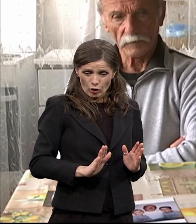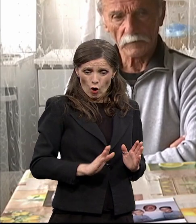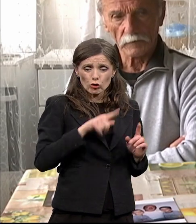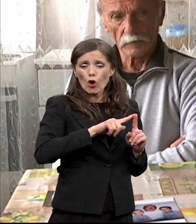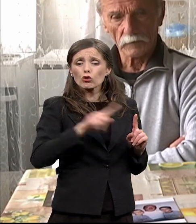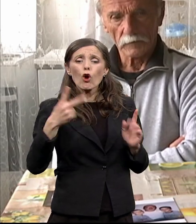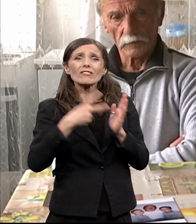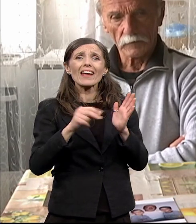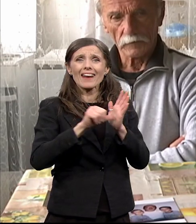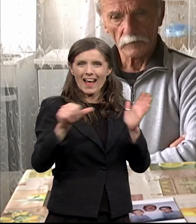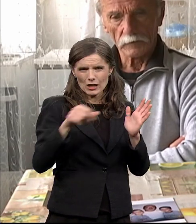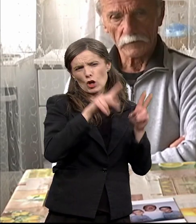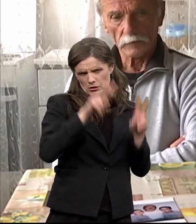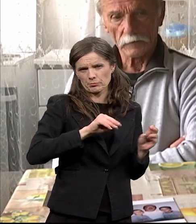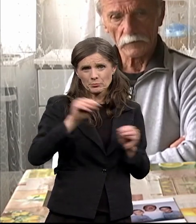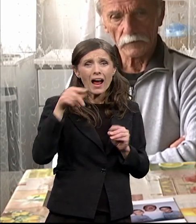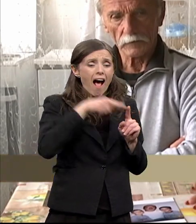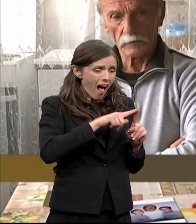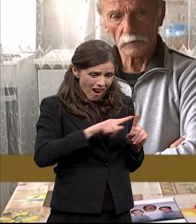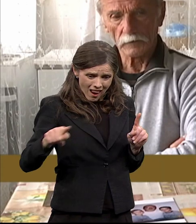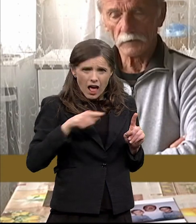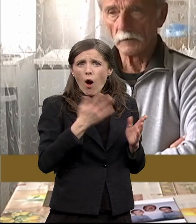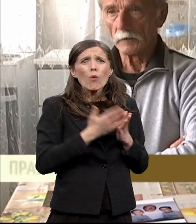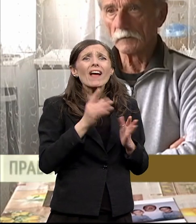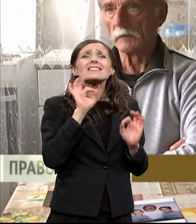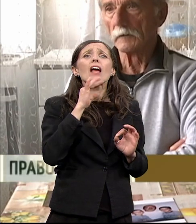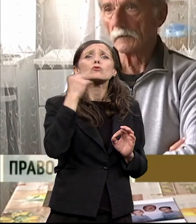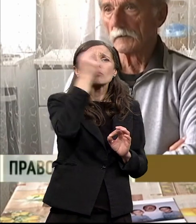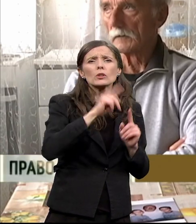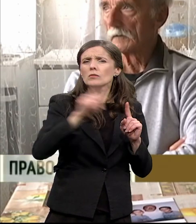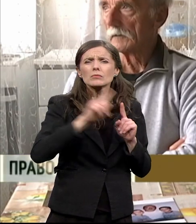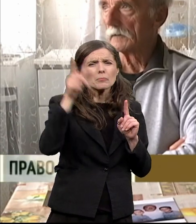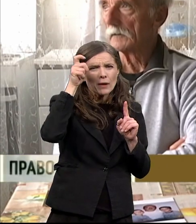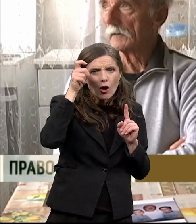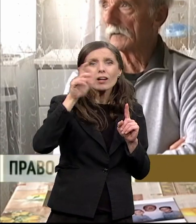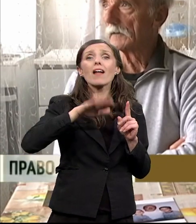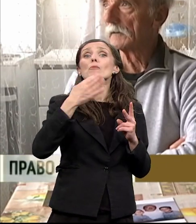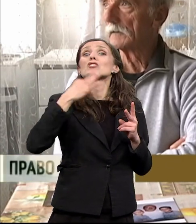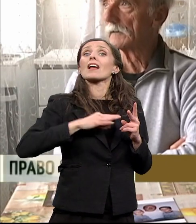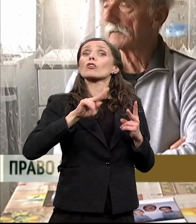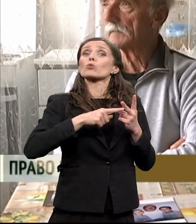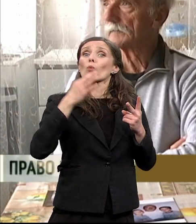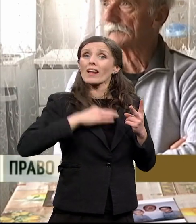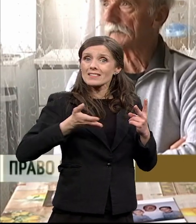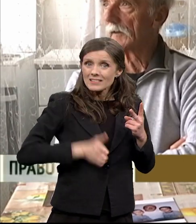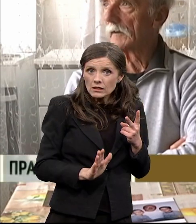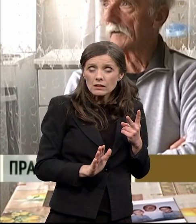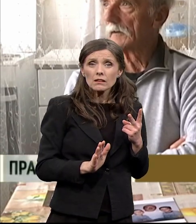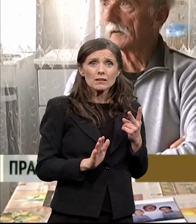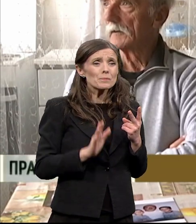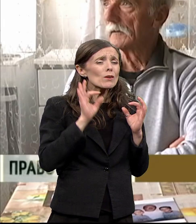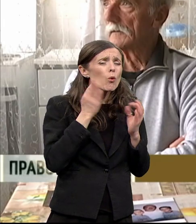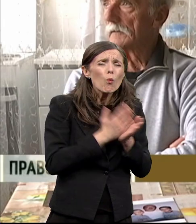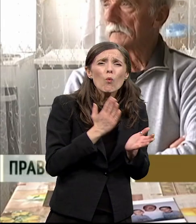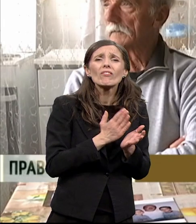2016. dok se nije ocelio, on je svaki vikend putovao za Beograd, zato što su oni živjeli tamo. Umeđu vremenu se rodio i Dušan. I svaki